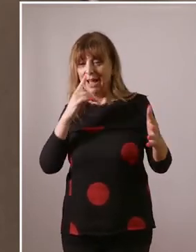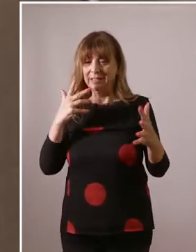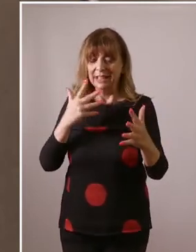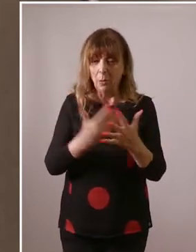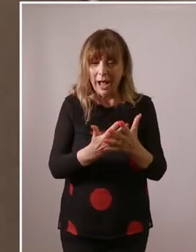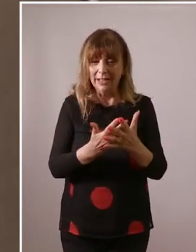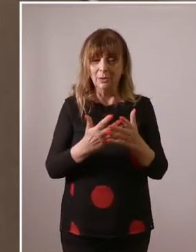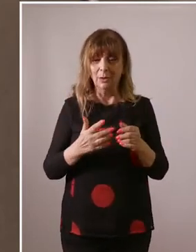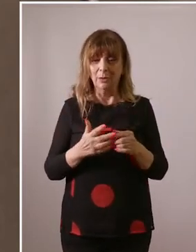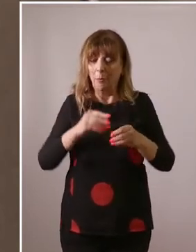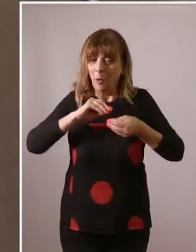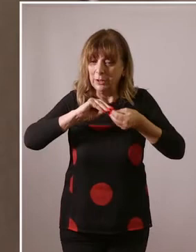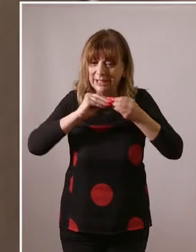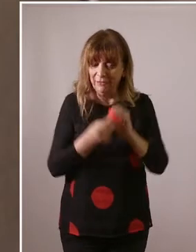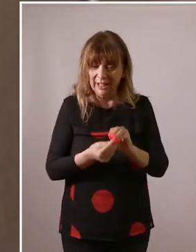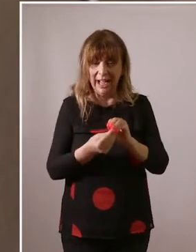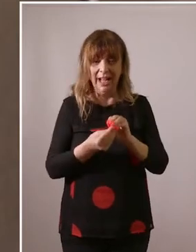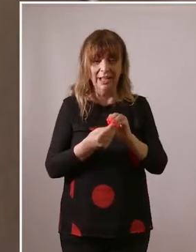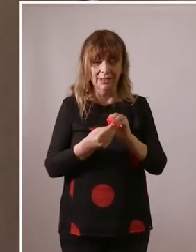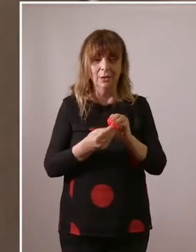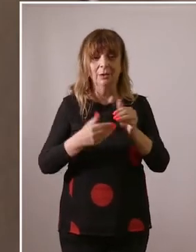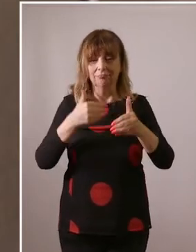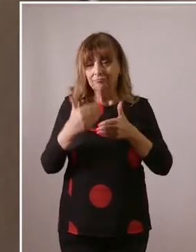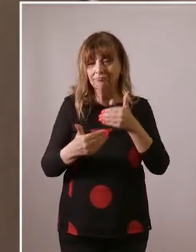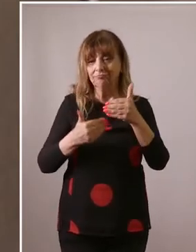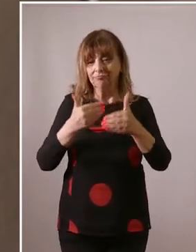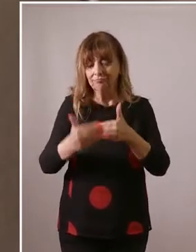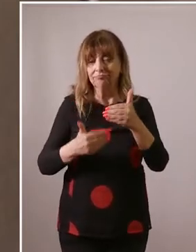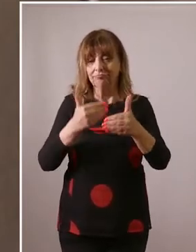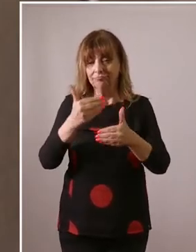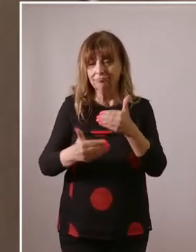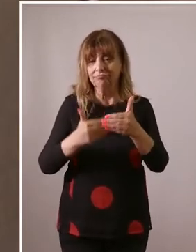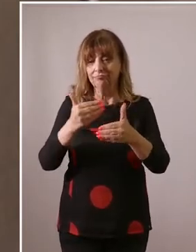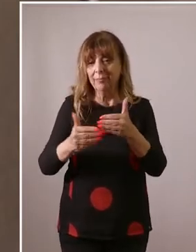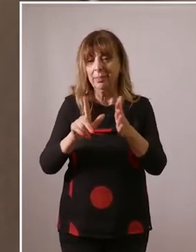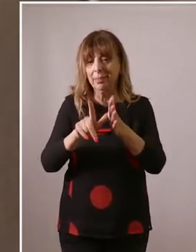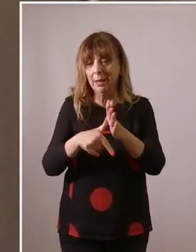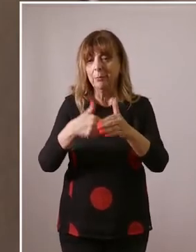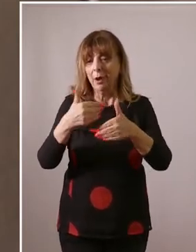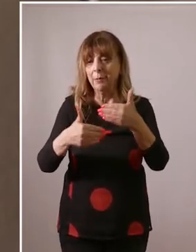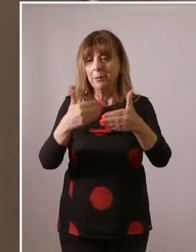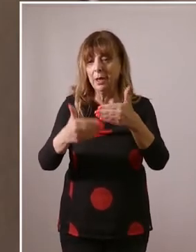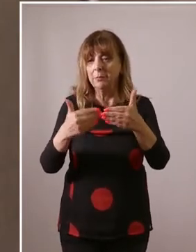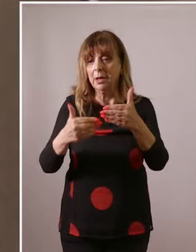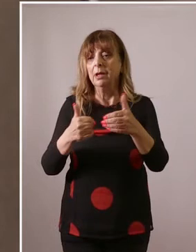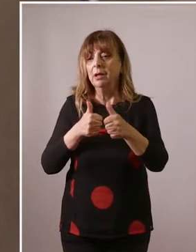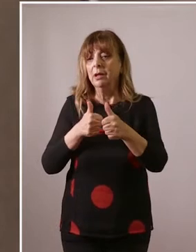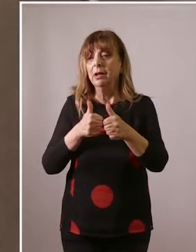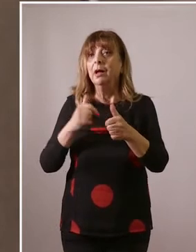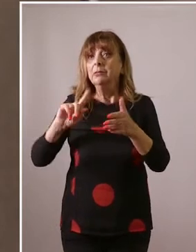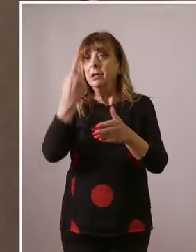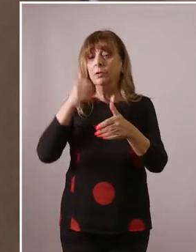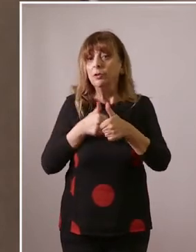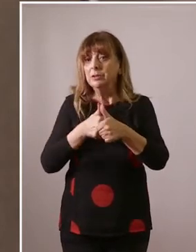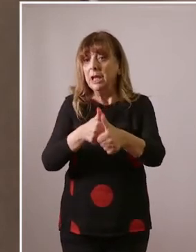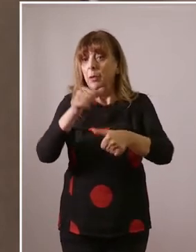si è modificato col procedere col cambiare dei tempi il diritto come tutti i fatti sociali